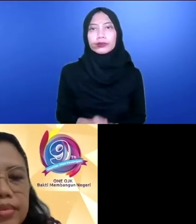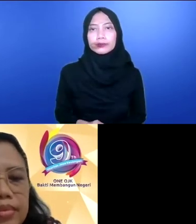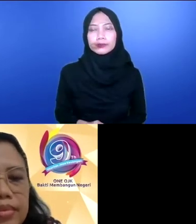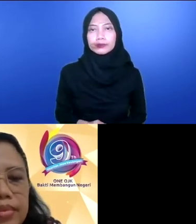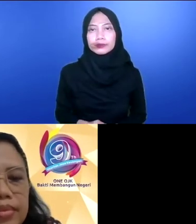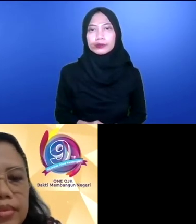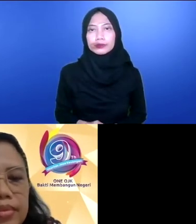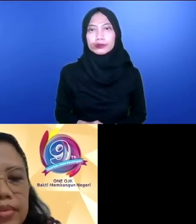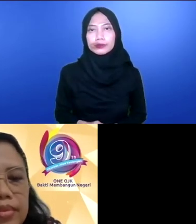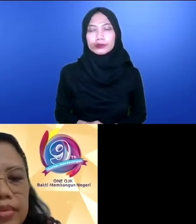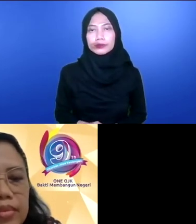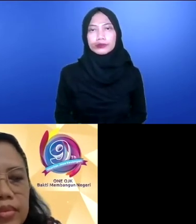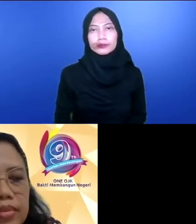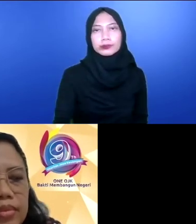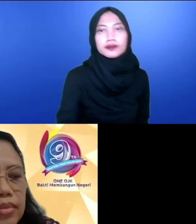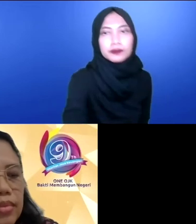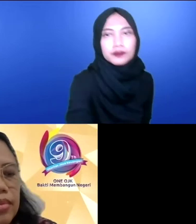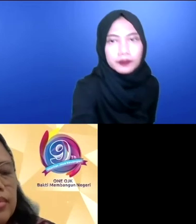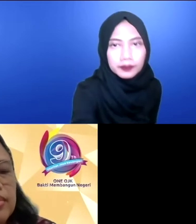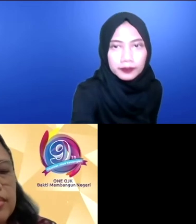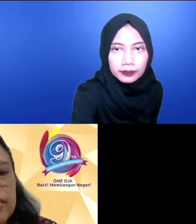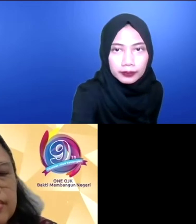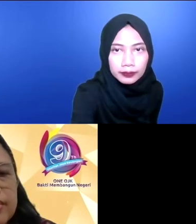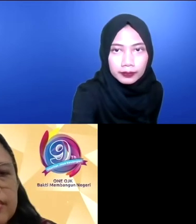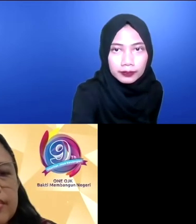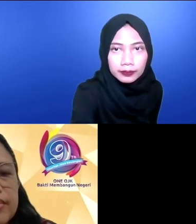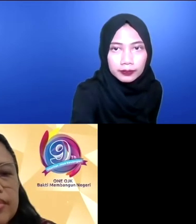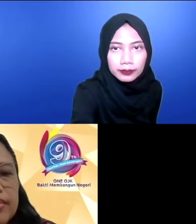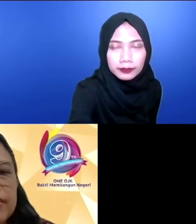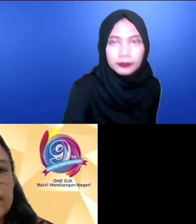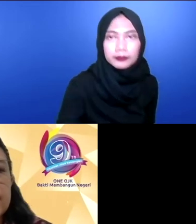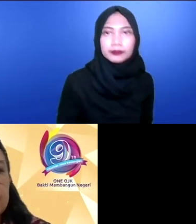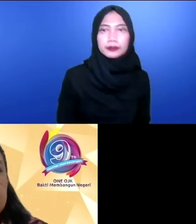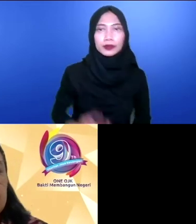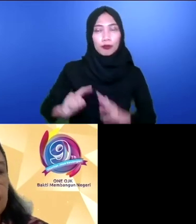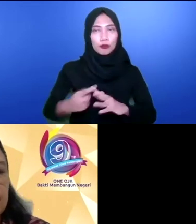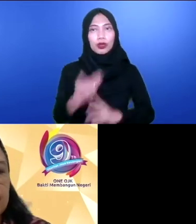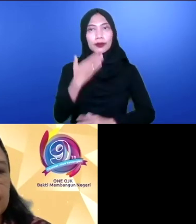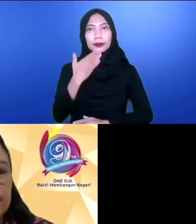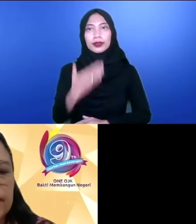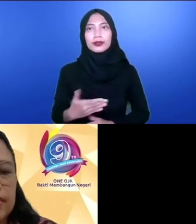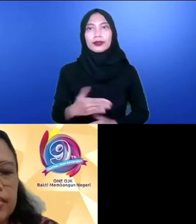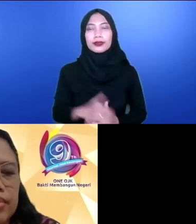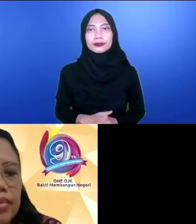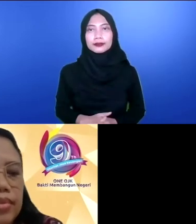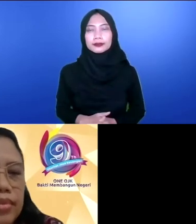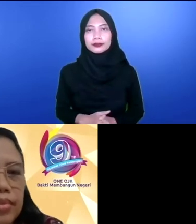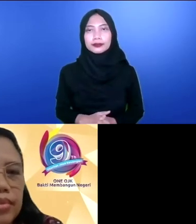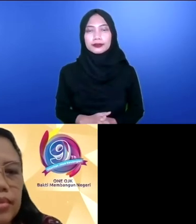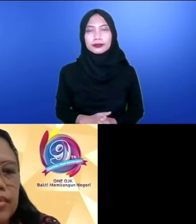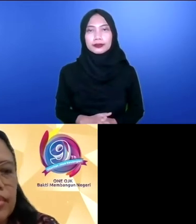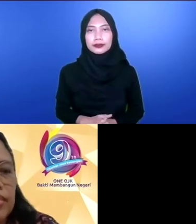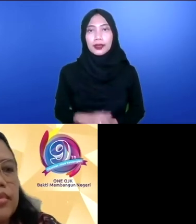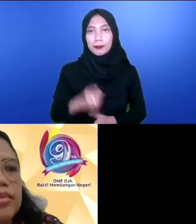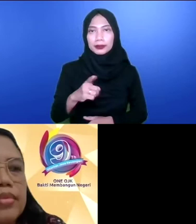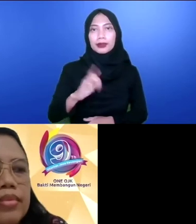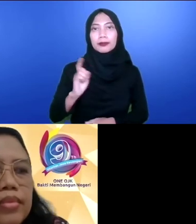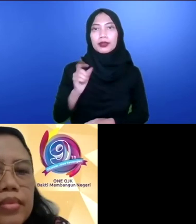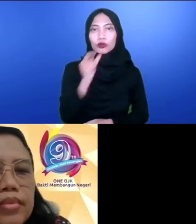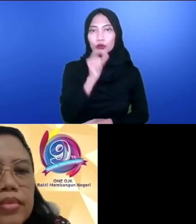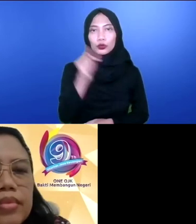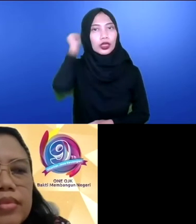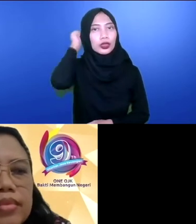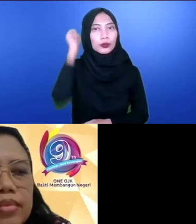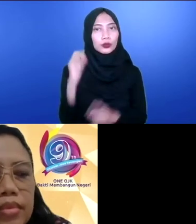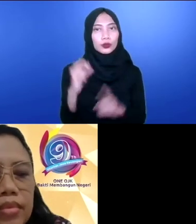Mungkin sebagai pemicu diskusi, saya akan mulai dengan pertanyaan mungkin ke Ibu Ida, dan